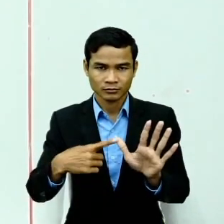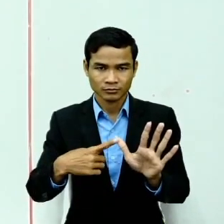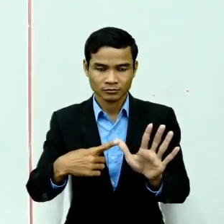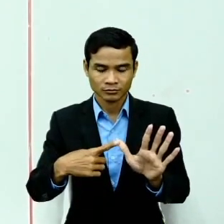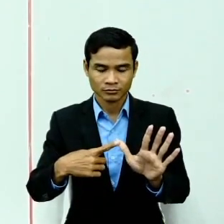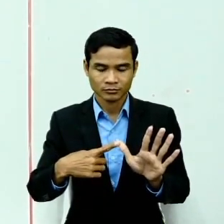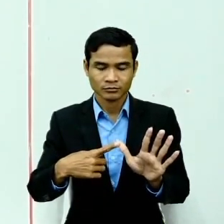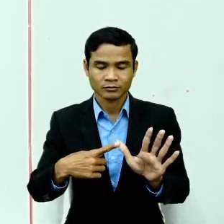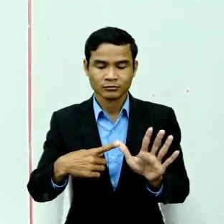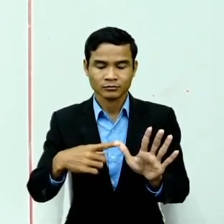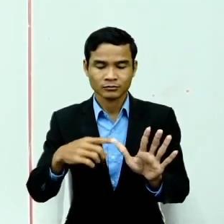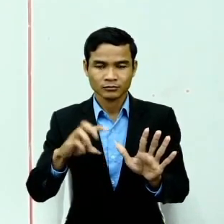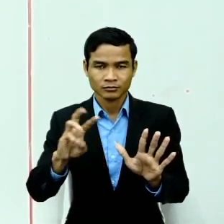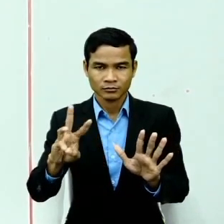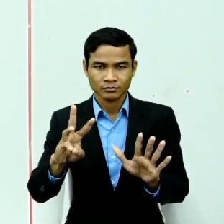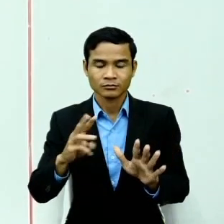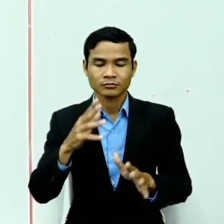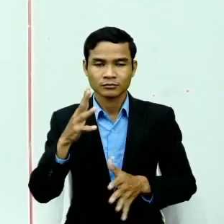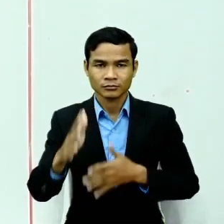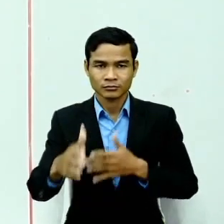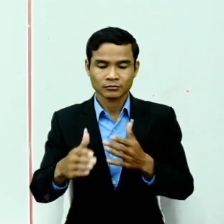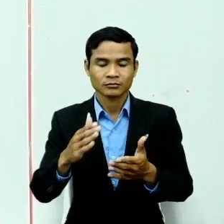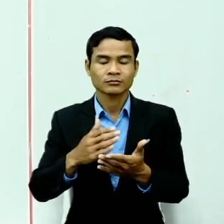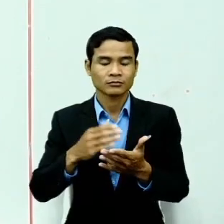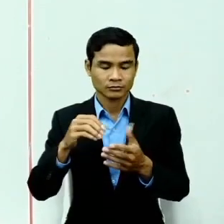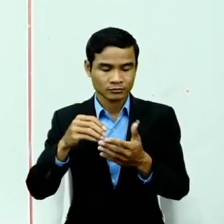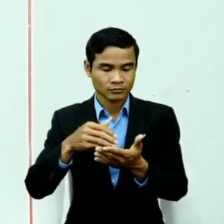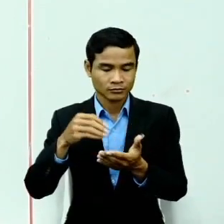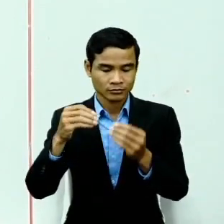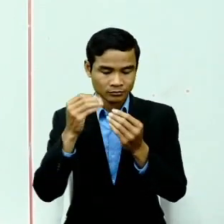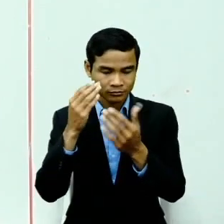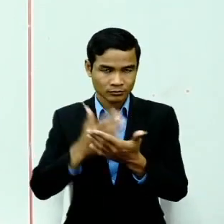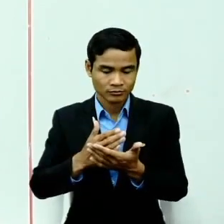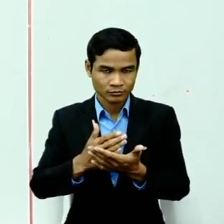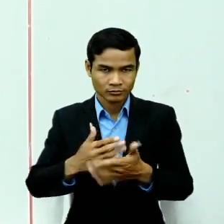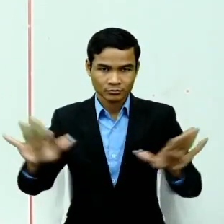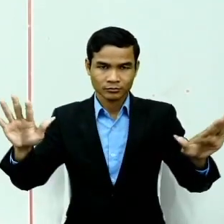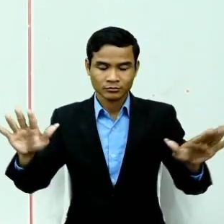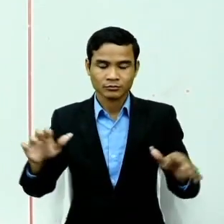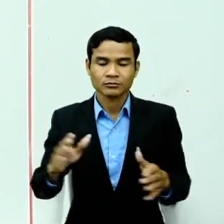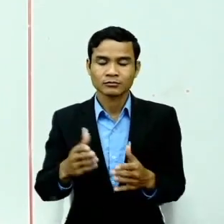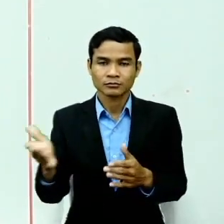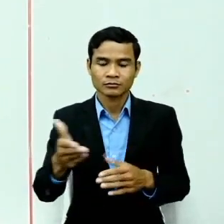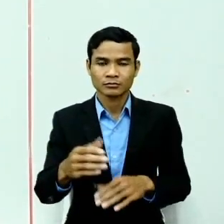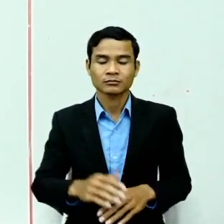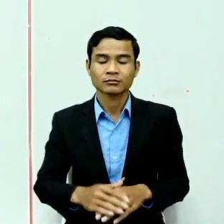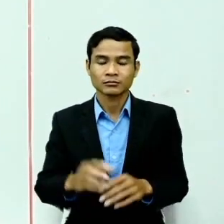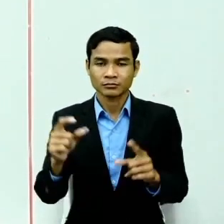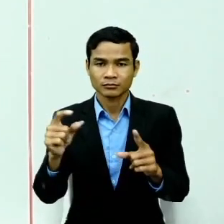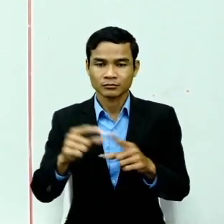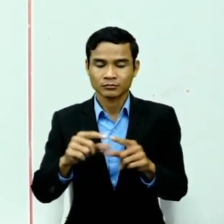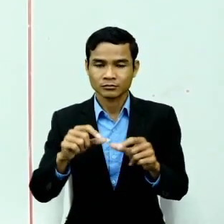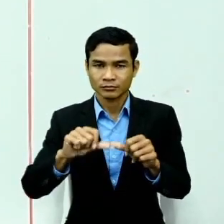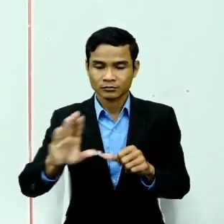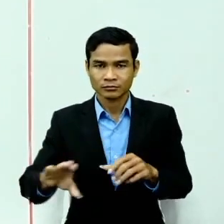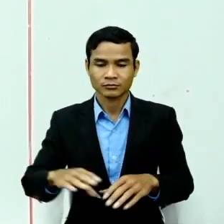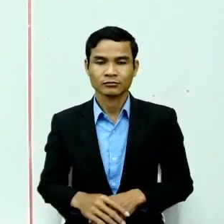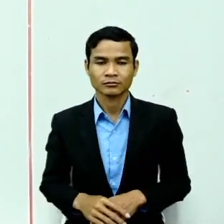dỗ chài cầm chài chà địa bàn tó con